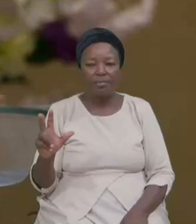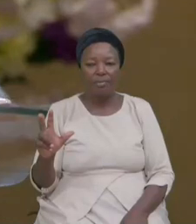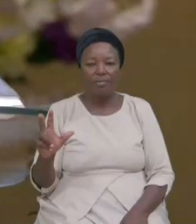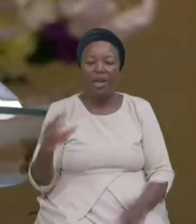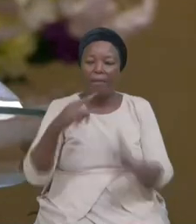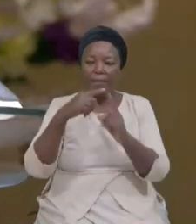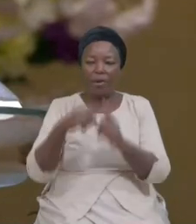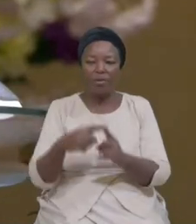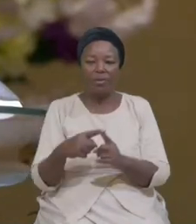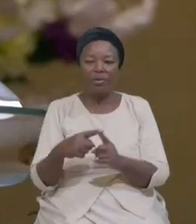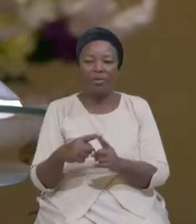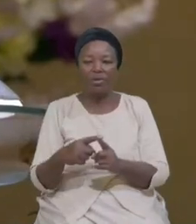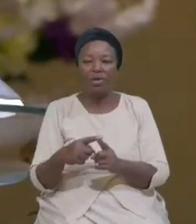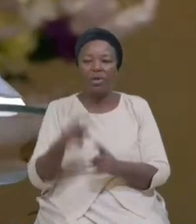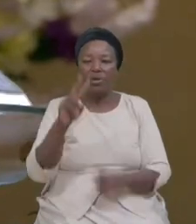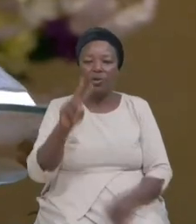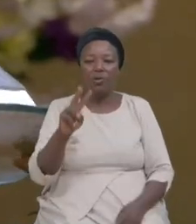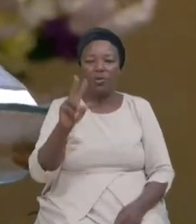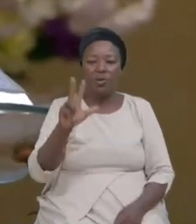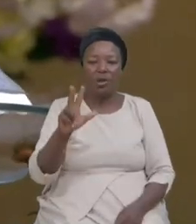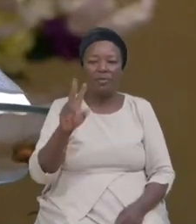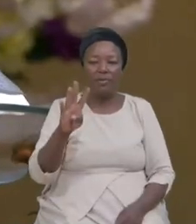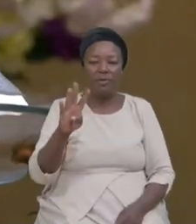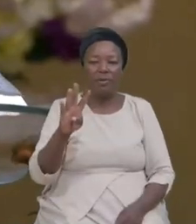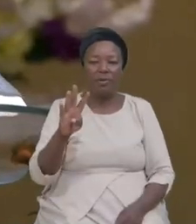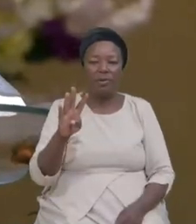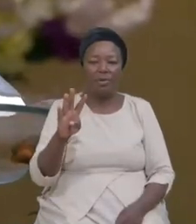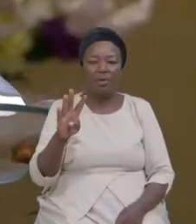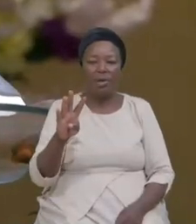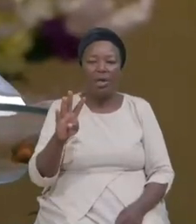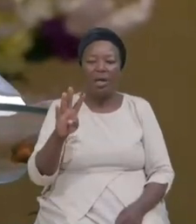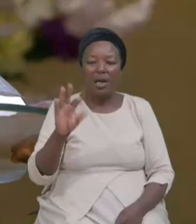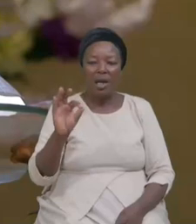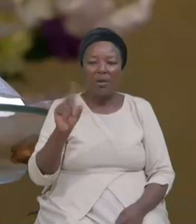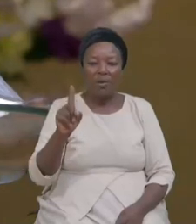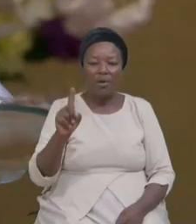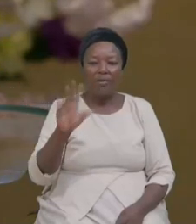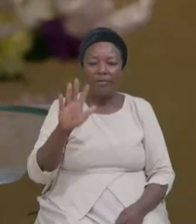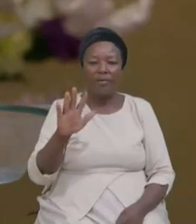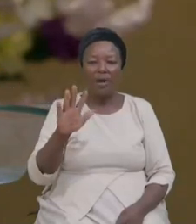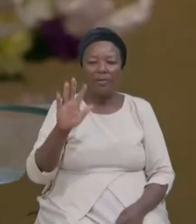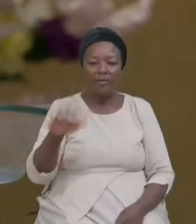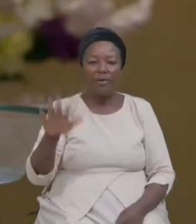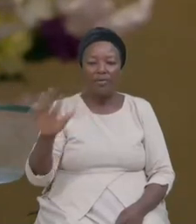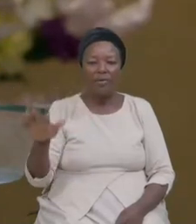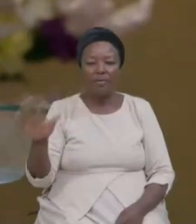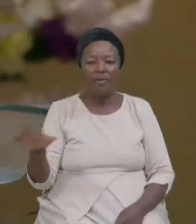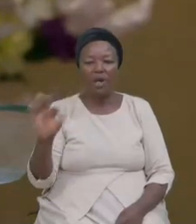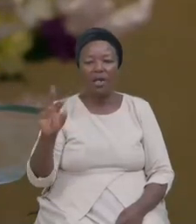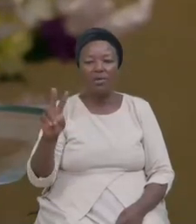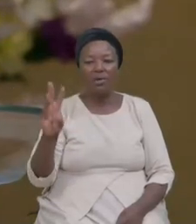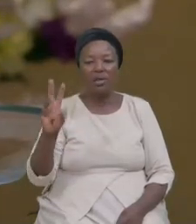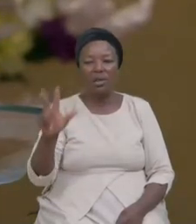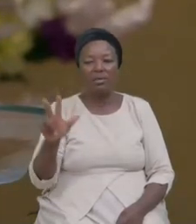Je reprends plus 234 91 54 44 92 63.